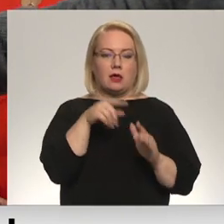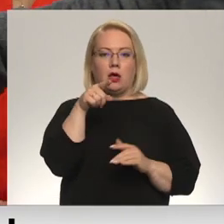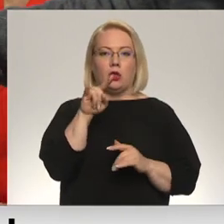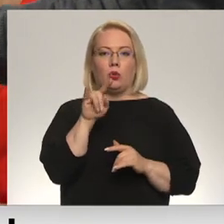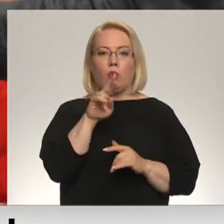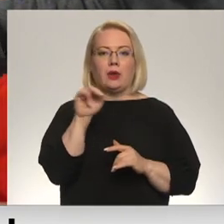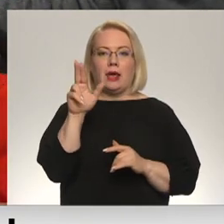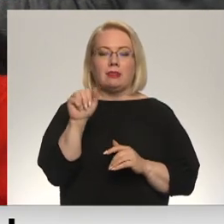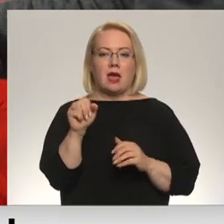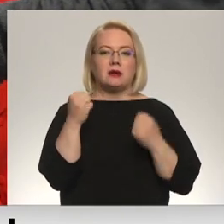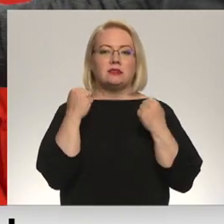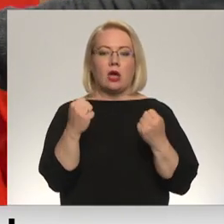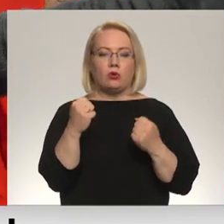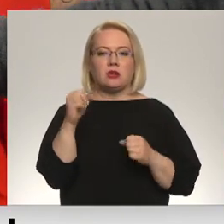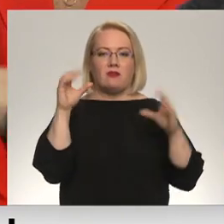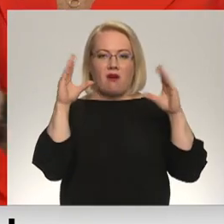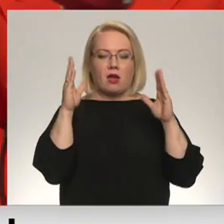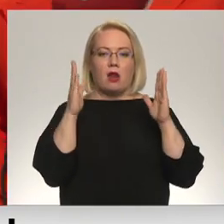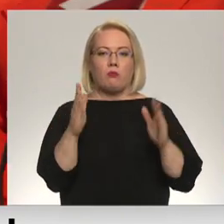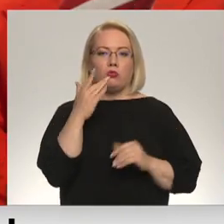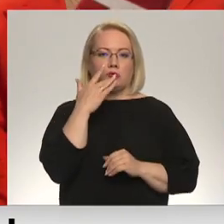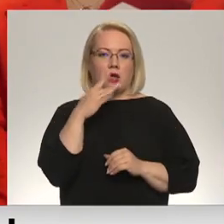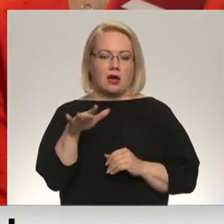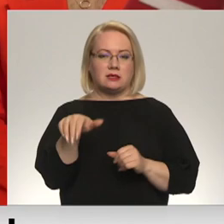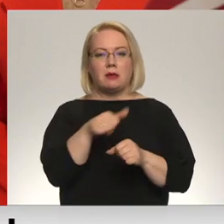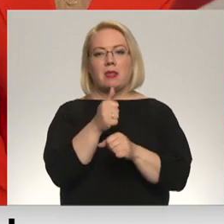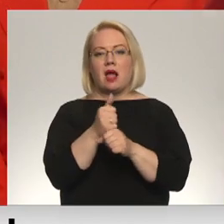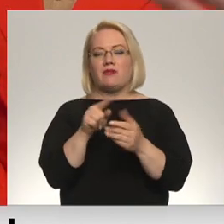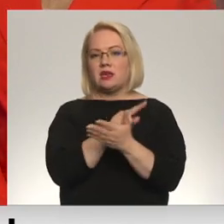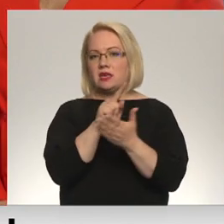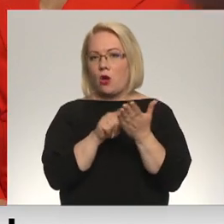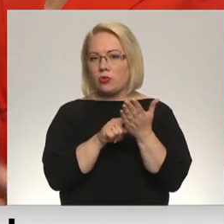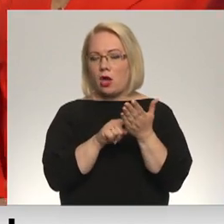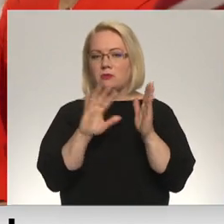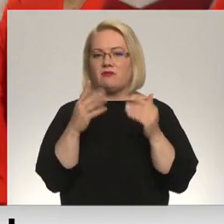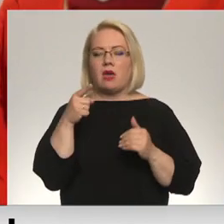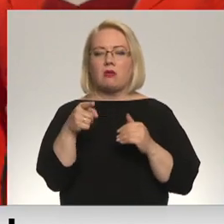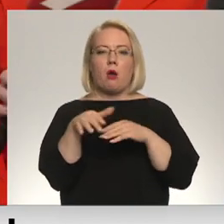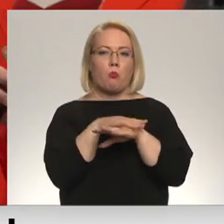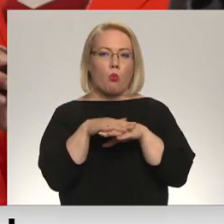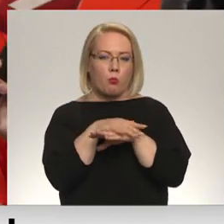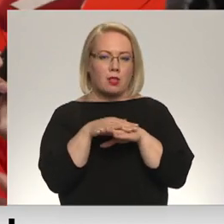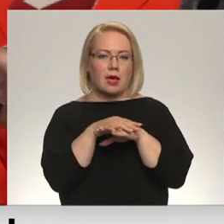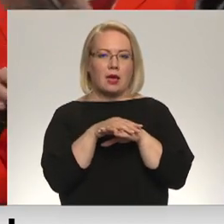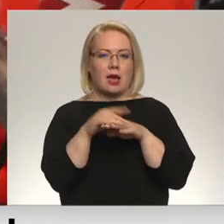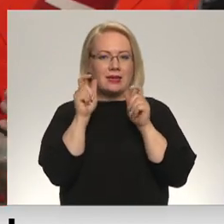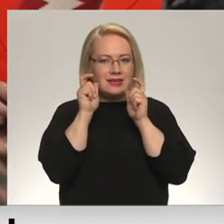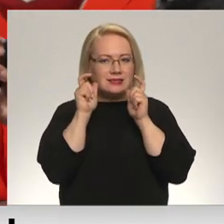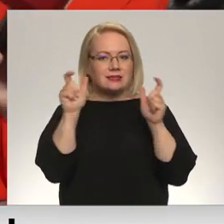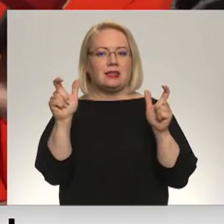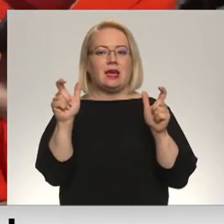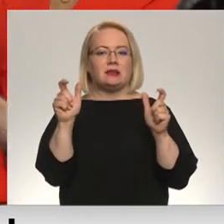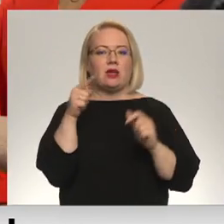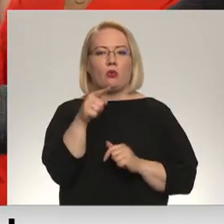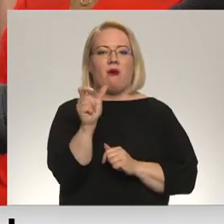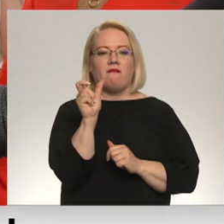vakarā būs karsti, būs reāli karsti. Galvenais jautājums droši vien par to, vai tā publika izkliedza